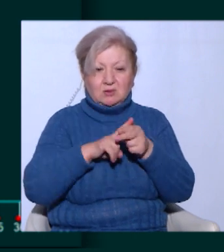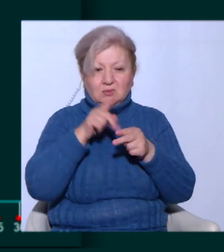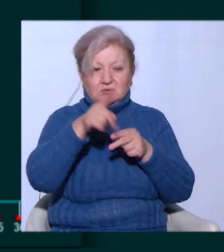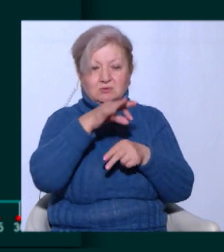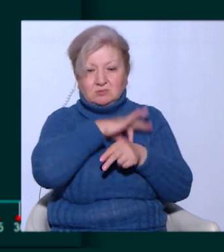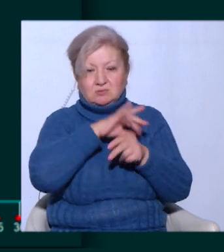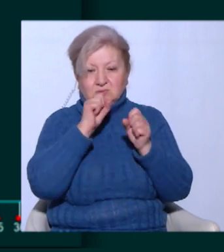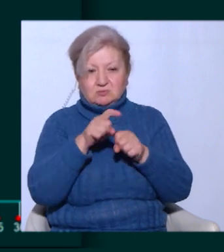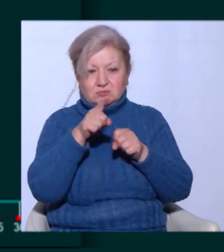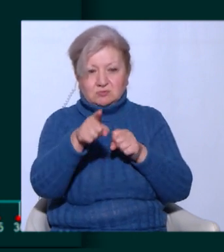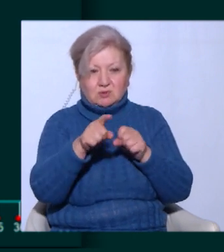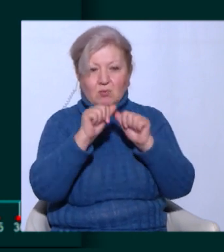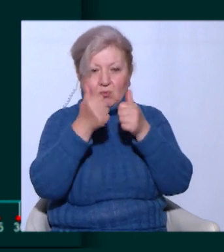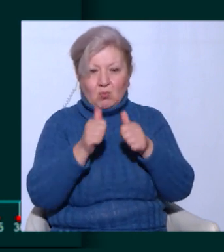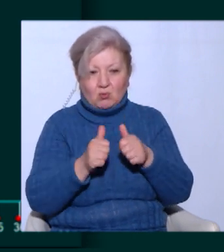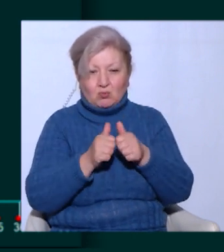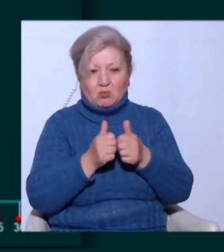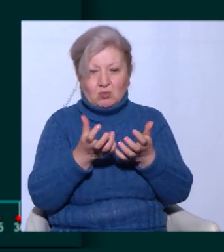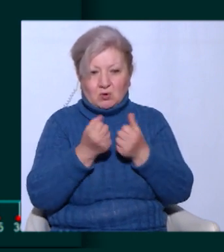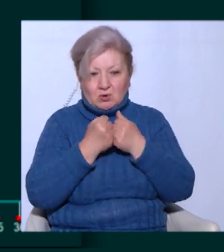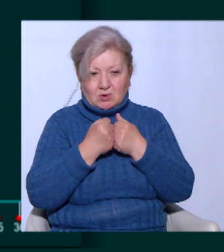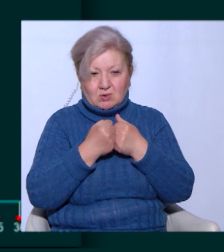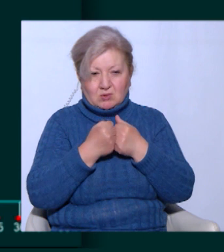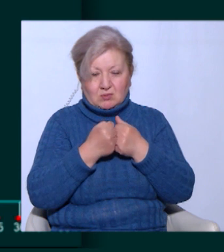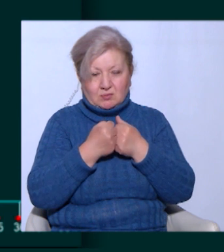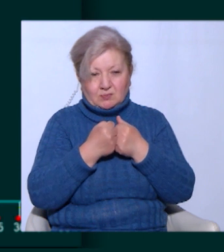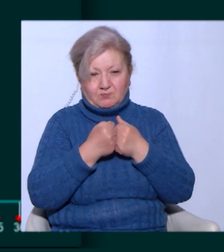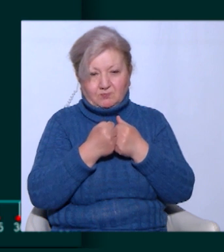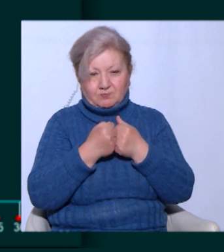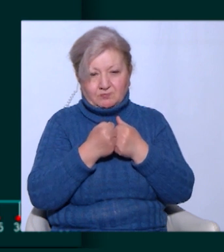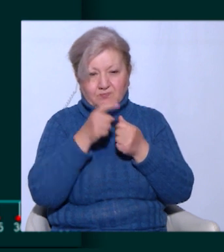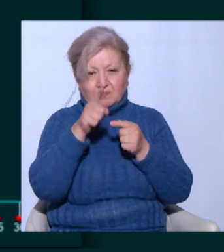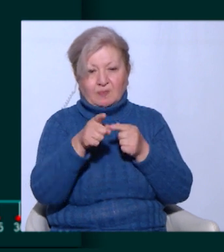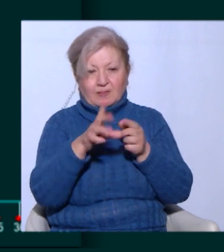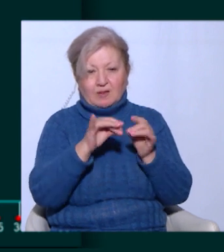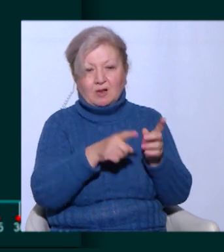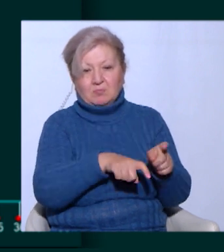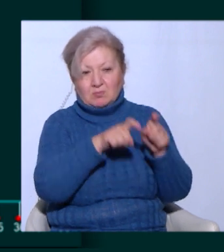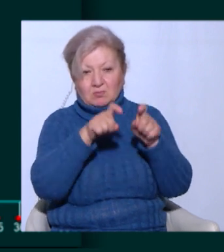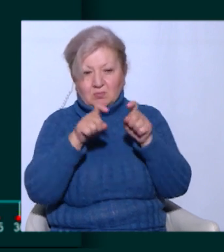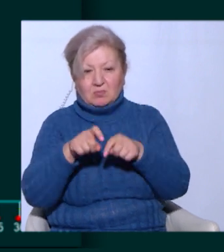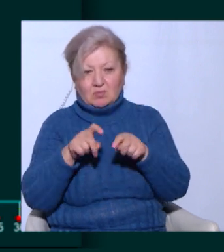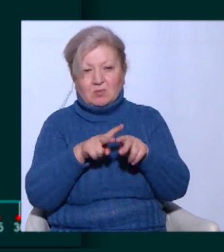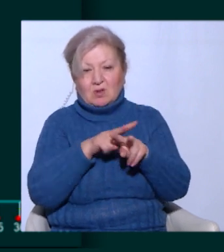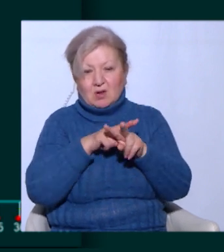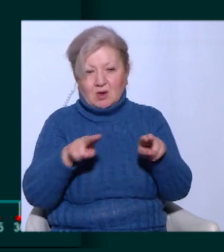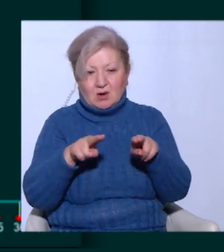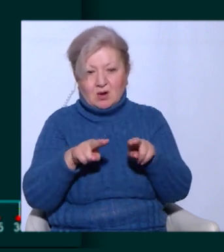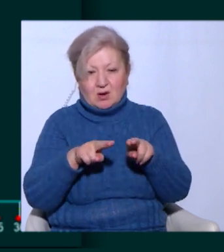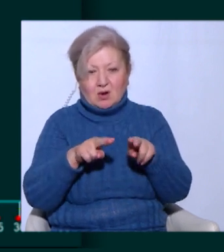იგი აი აქედან შეგვიძლია გამოვიყვანოთ ასეთი ფორმულა, რომ